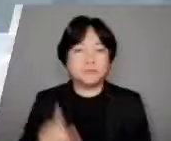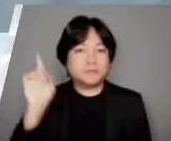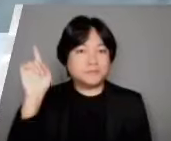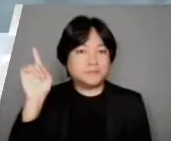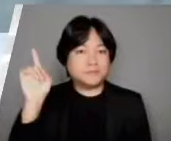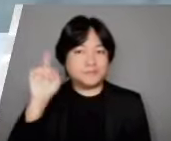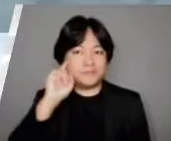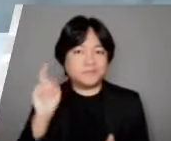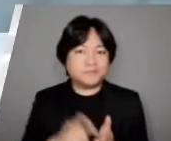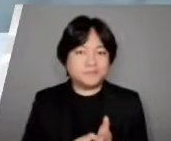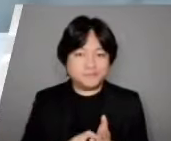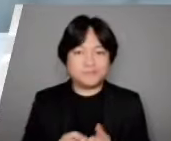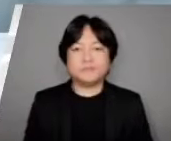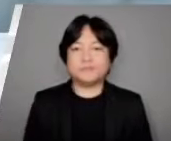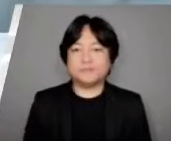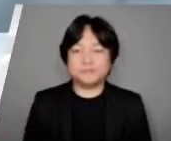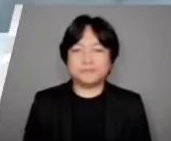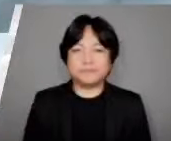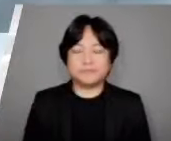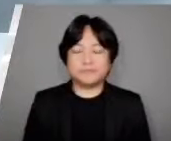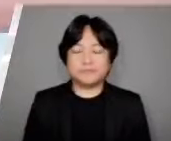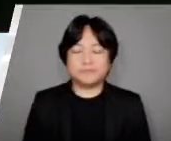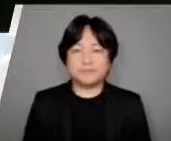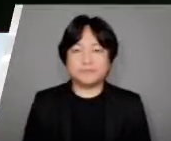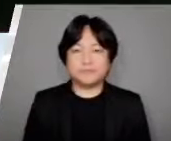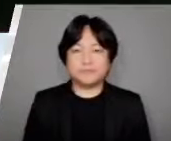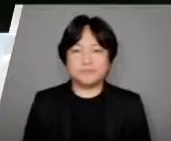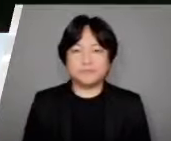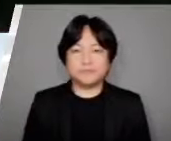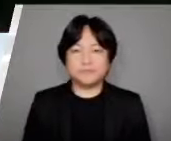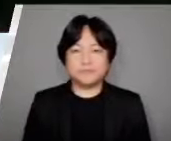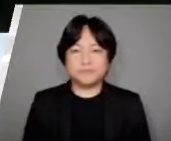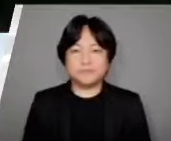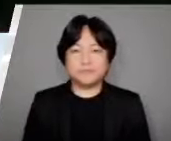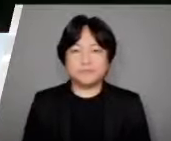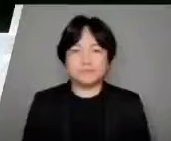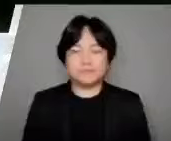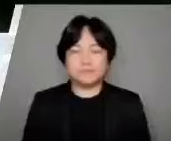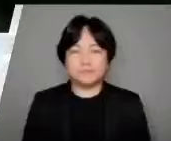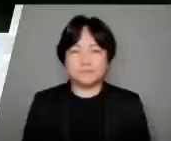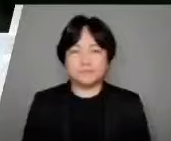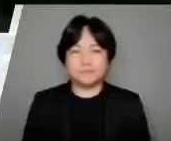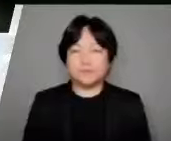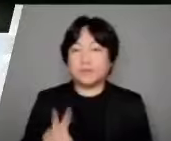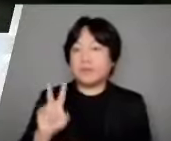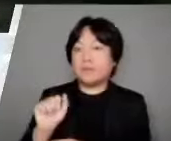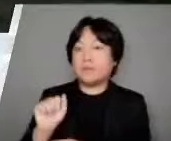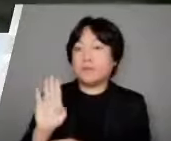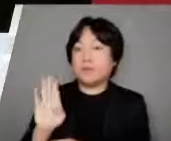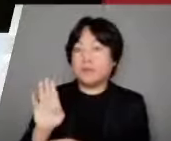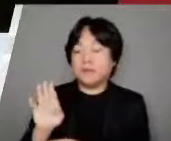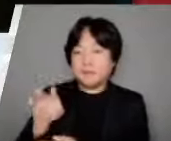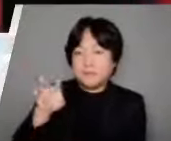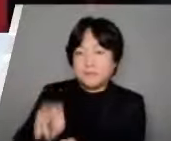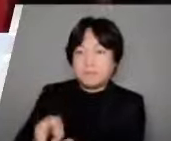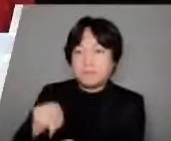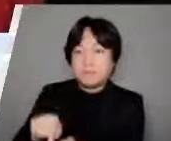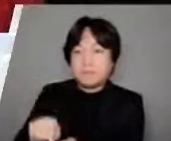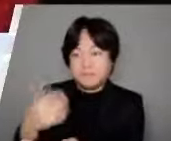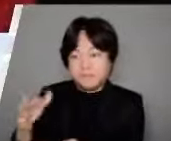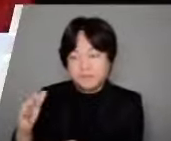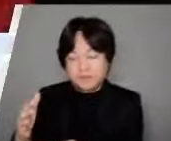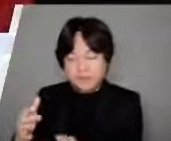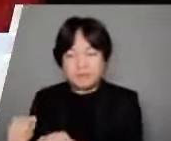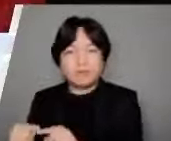Hatch ng swimming, at Joanny Delgaco ng rowing. Mula Villamor Air Base, nagtungo sila sa Malacañang kung saan sinalubong sila